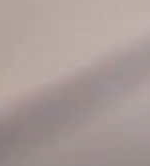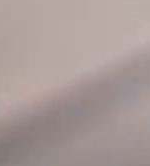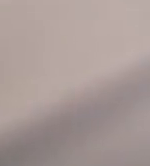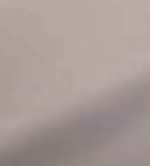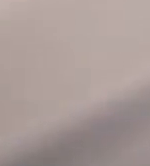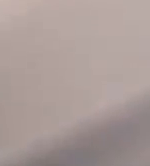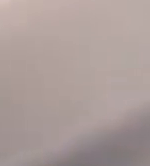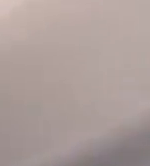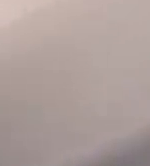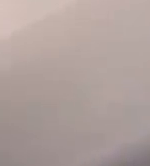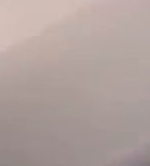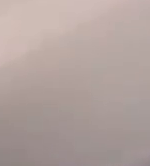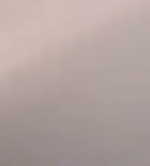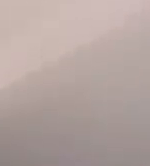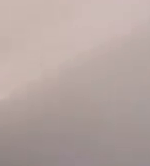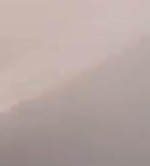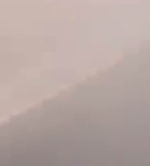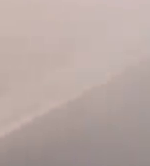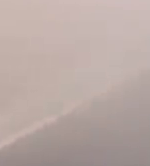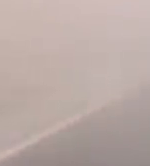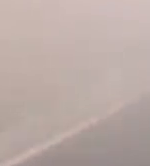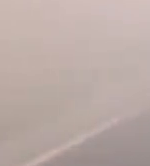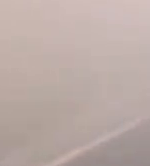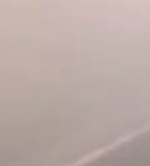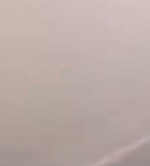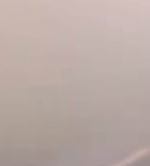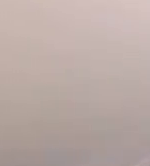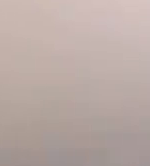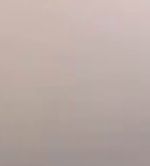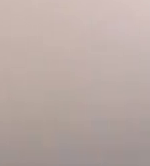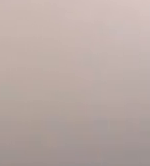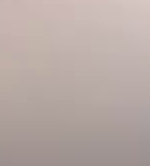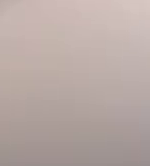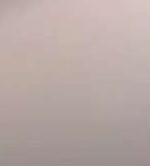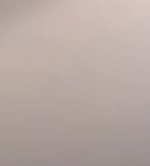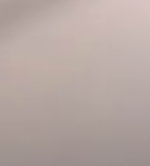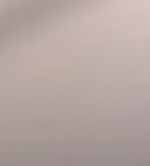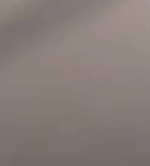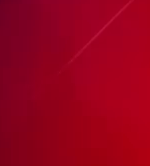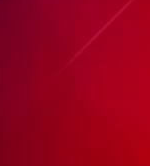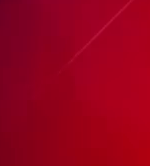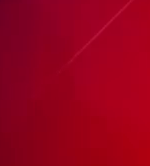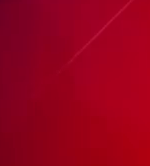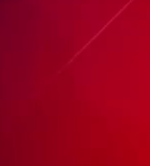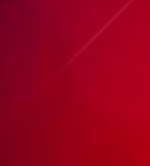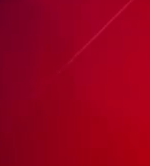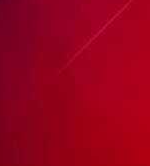TV at sa www.gmanews.tv.